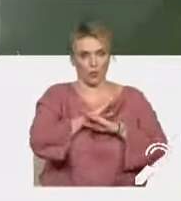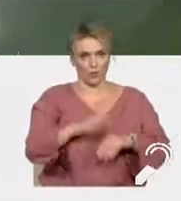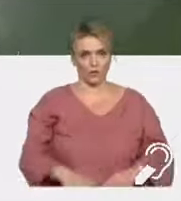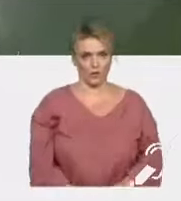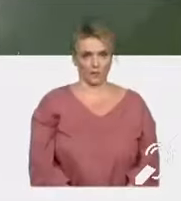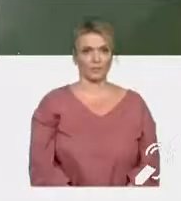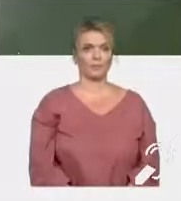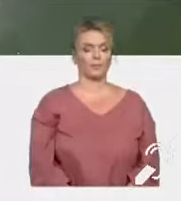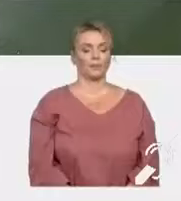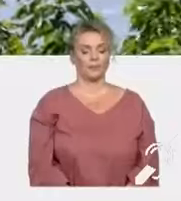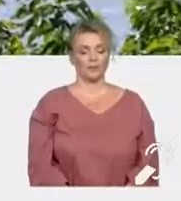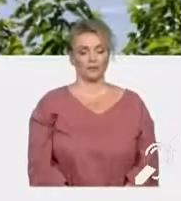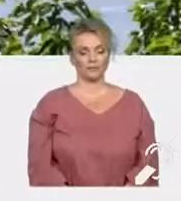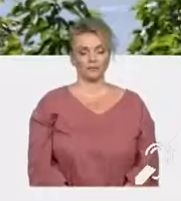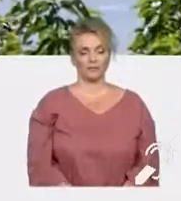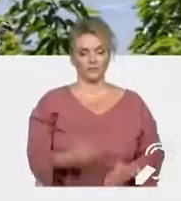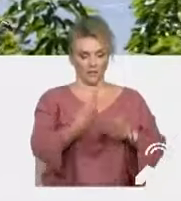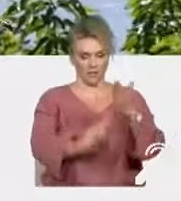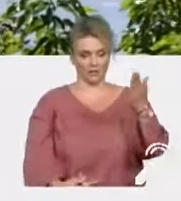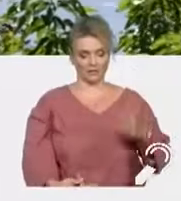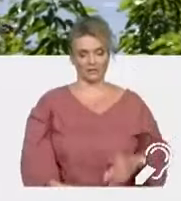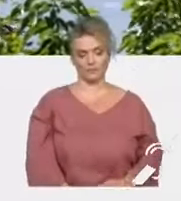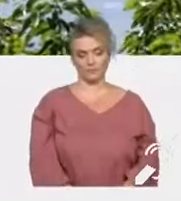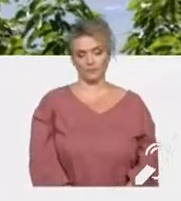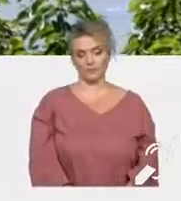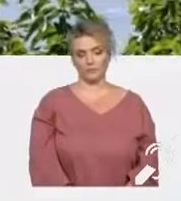și râurile din Republica Moldova